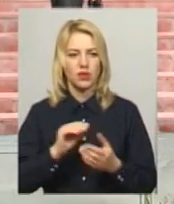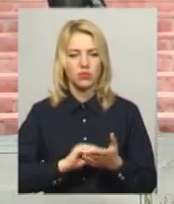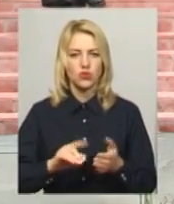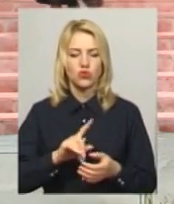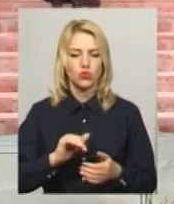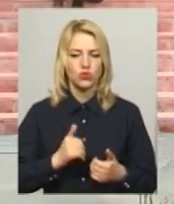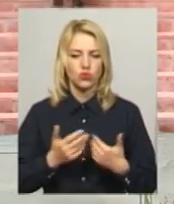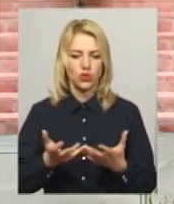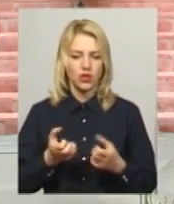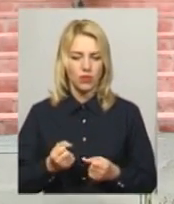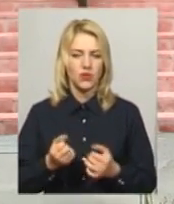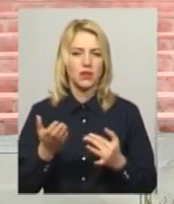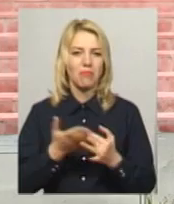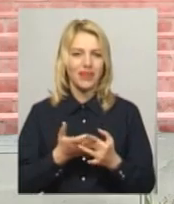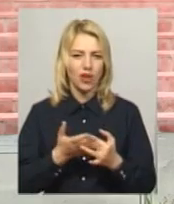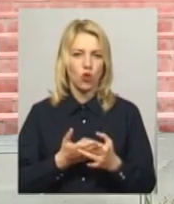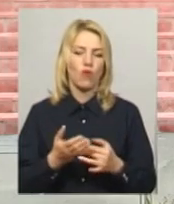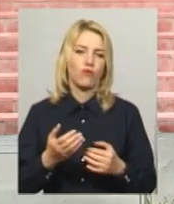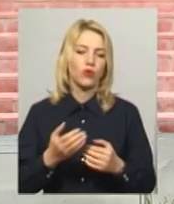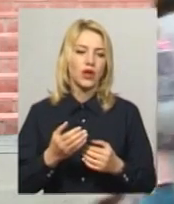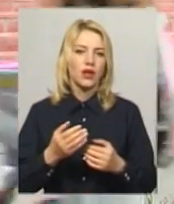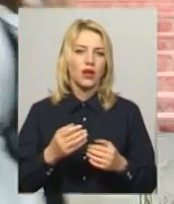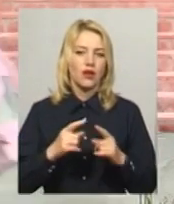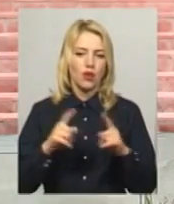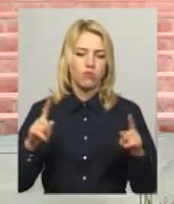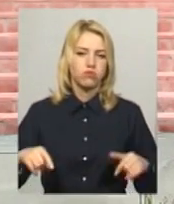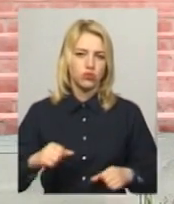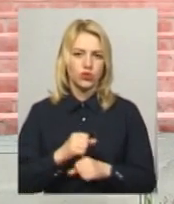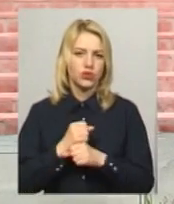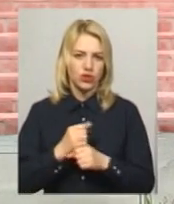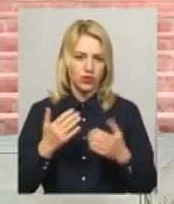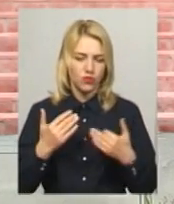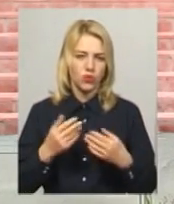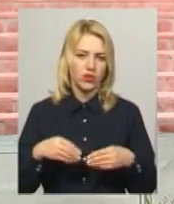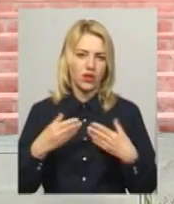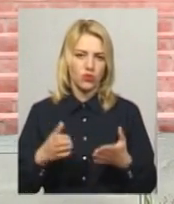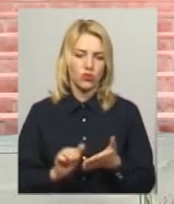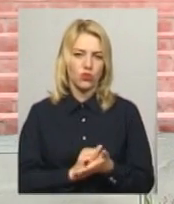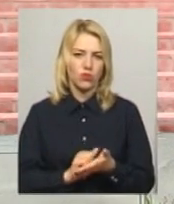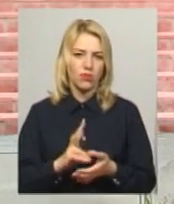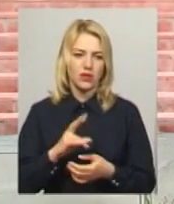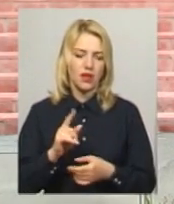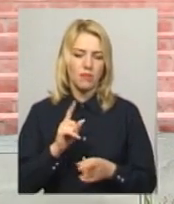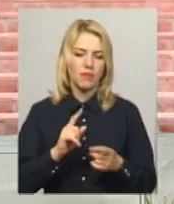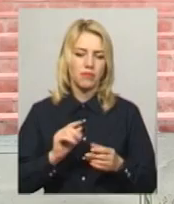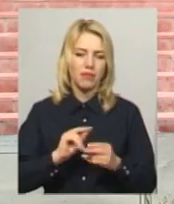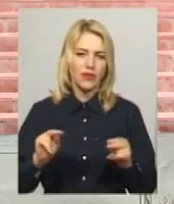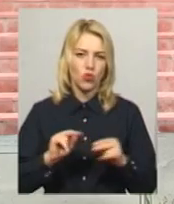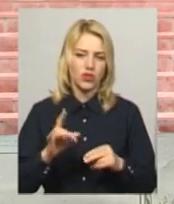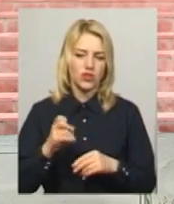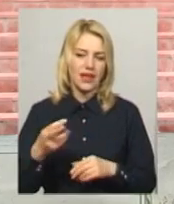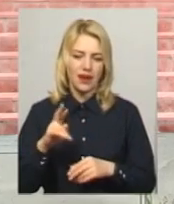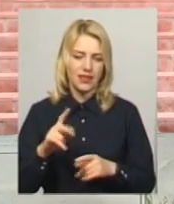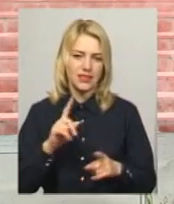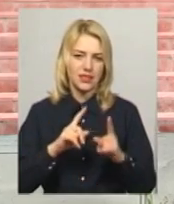для дитини пільгової категорії, надають відповідні документи, педагогічна рада засідає і вирішують,